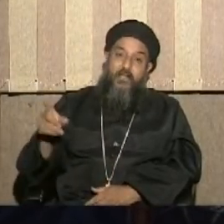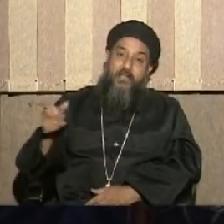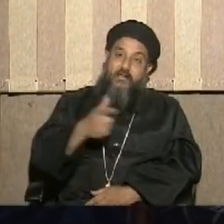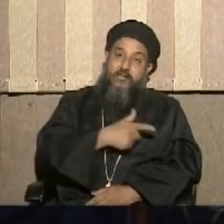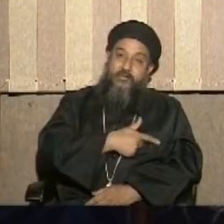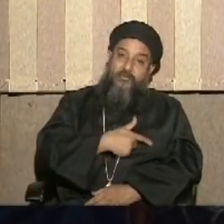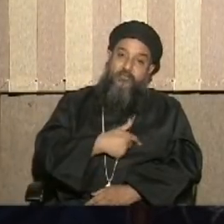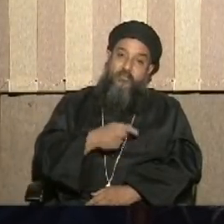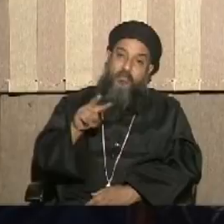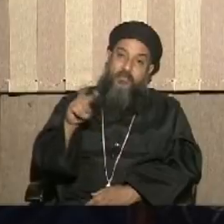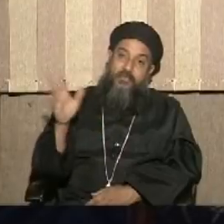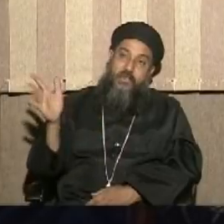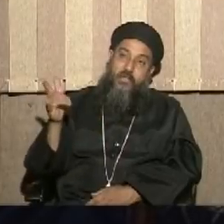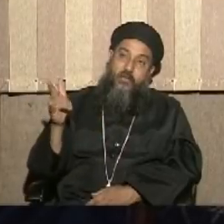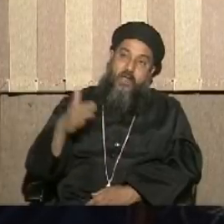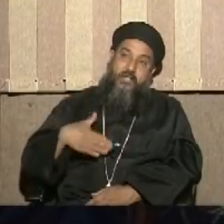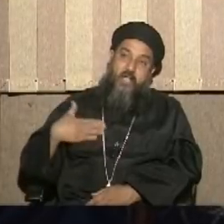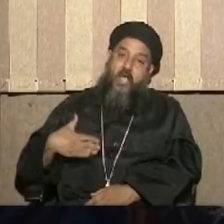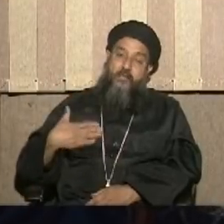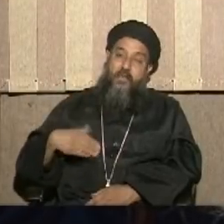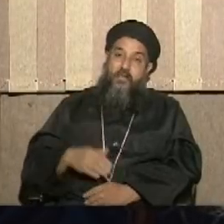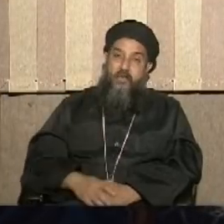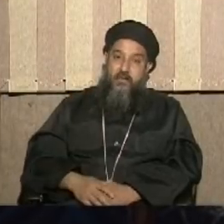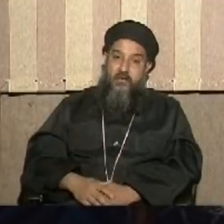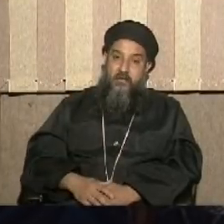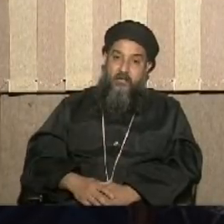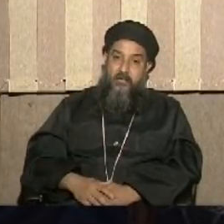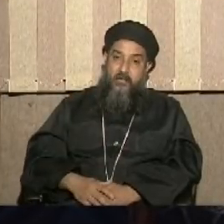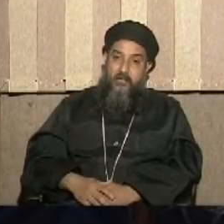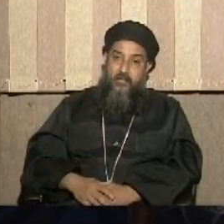ماكسيموس دوماتيوس يا حبايبي،